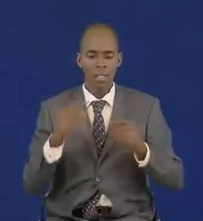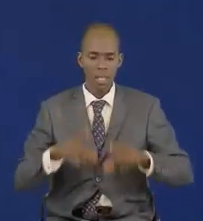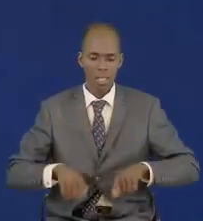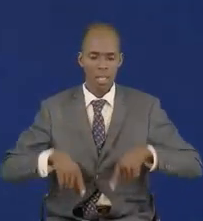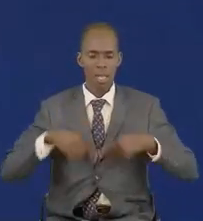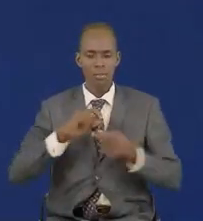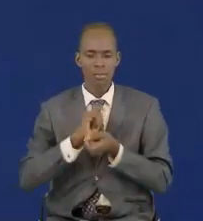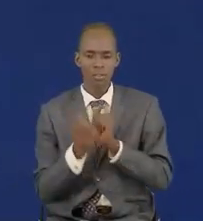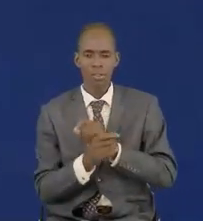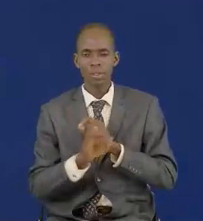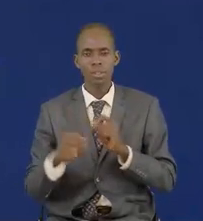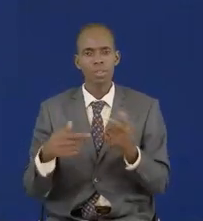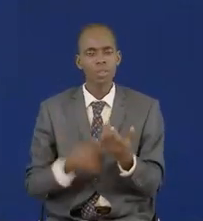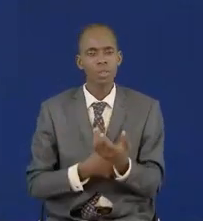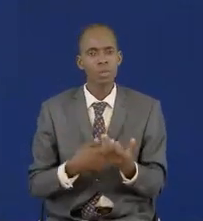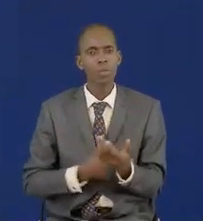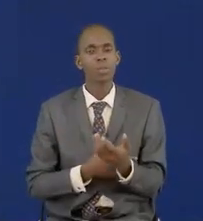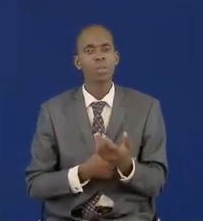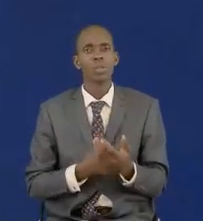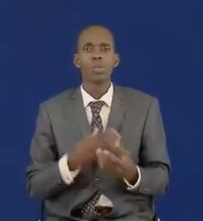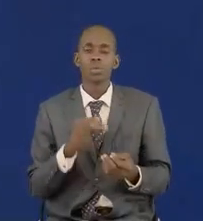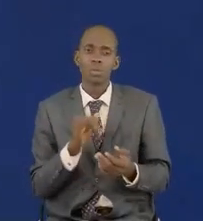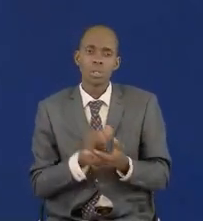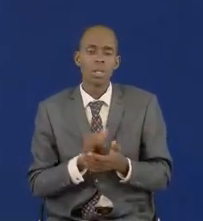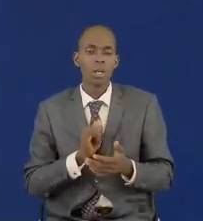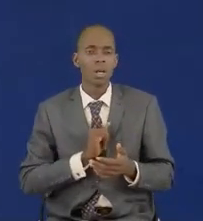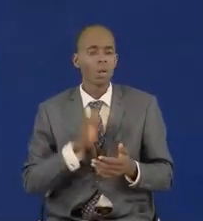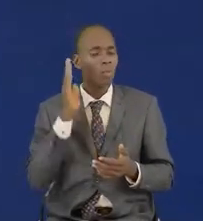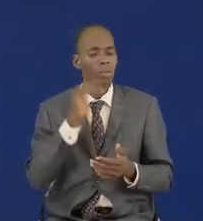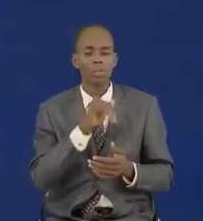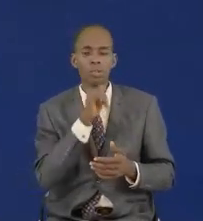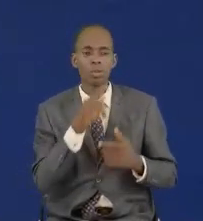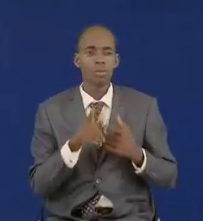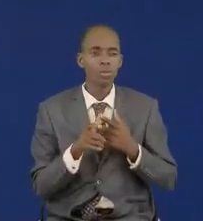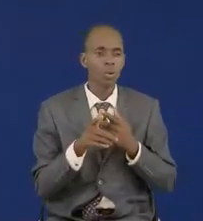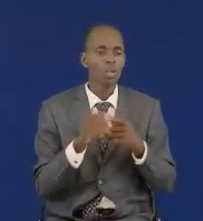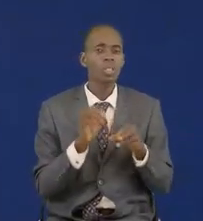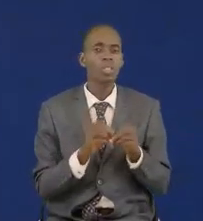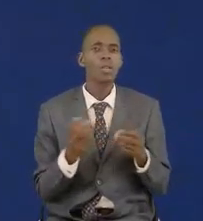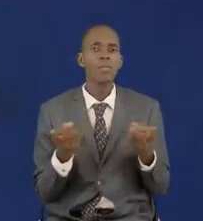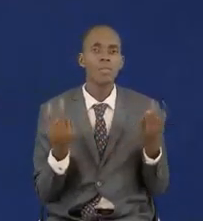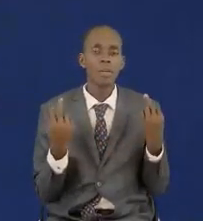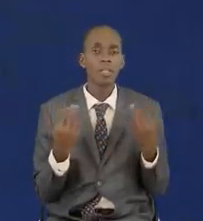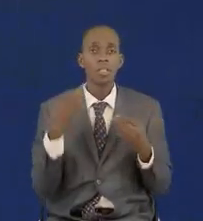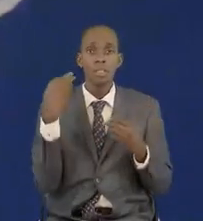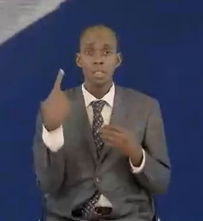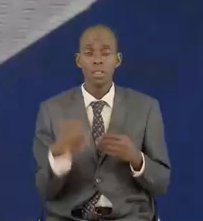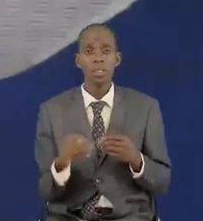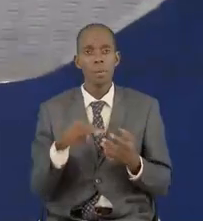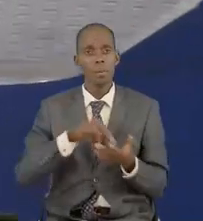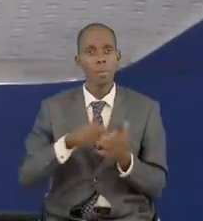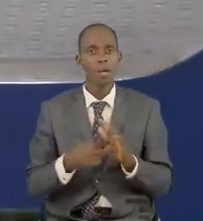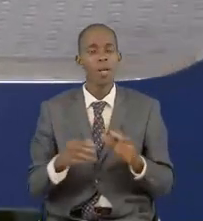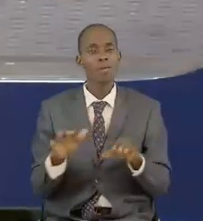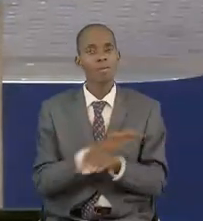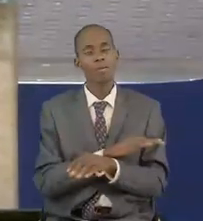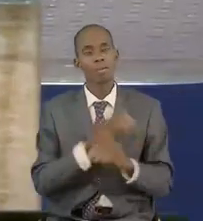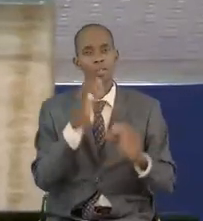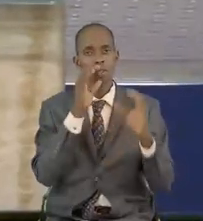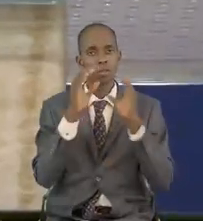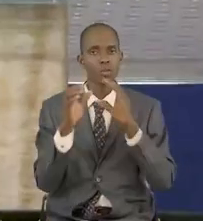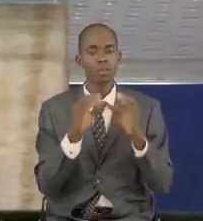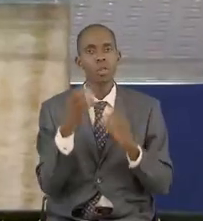j'ai l'Évangile qui transforme la vie de peur que je cours de peur que je ne cours en vain